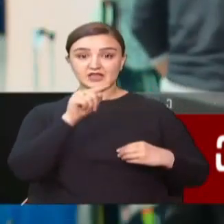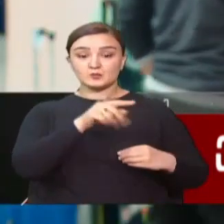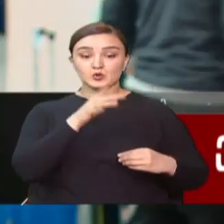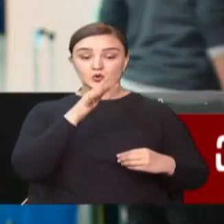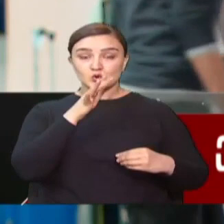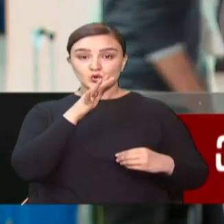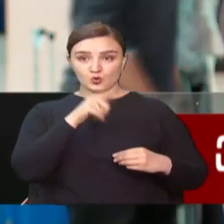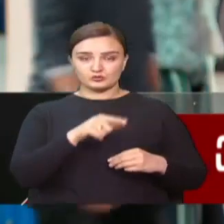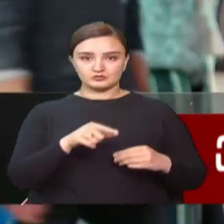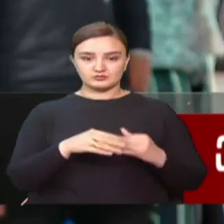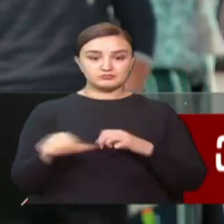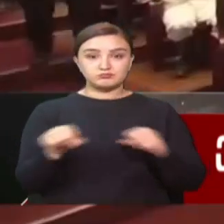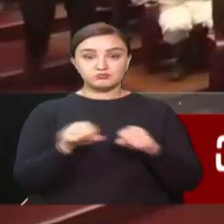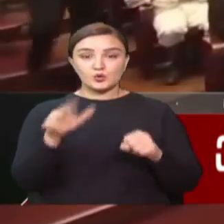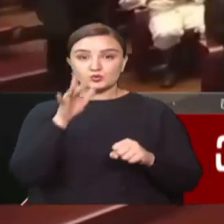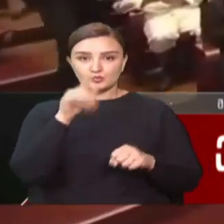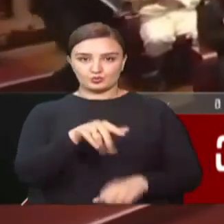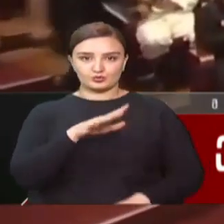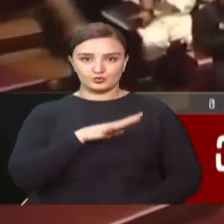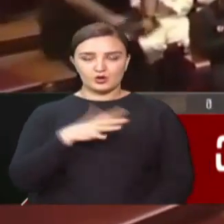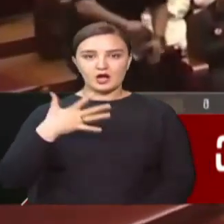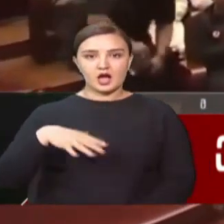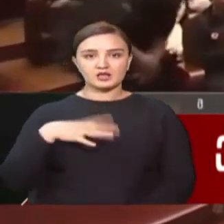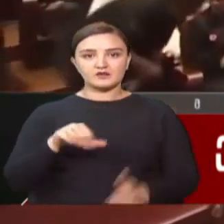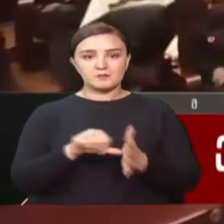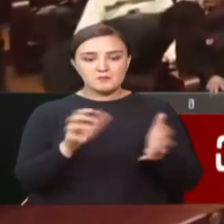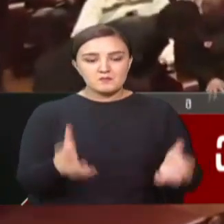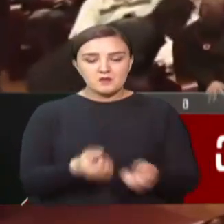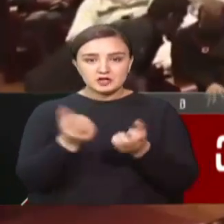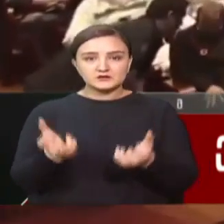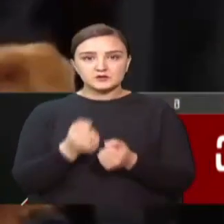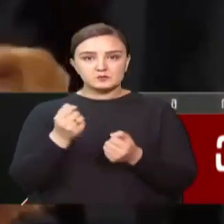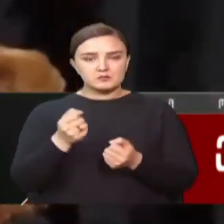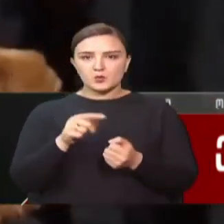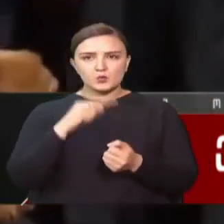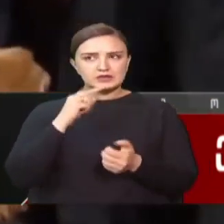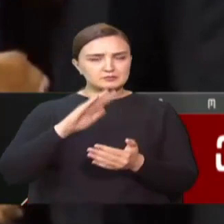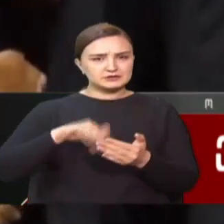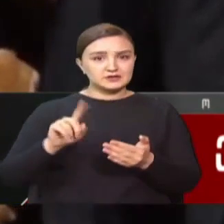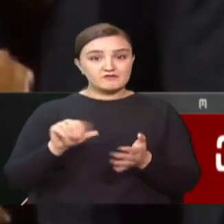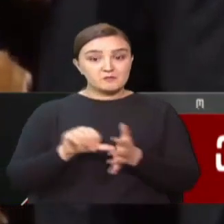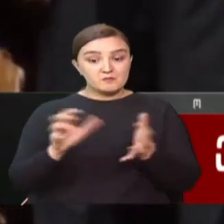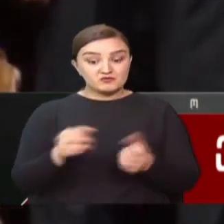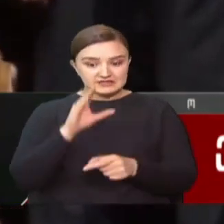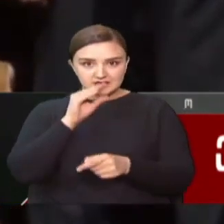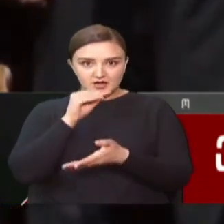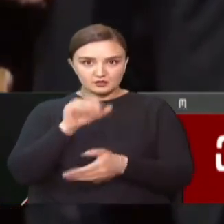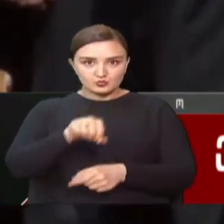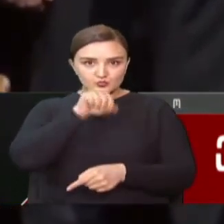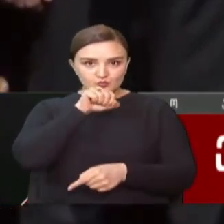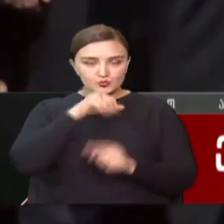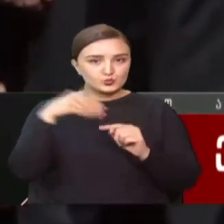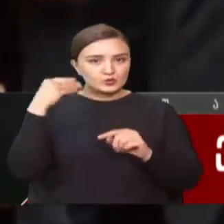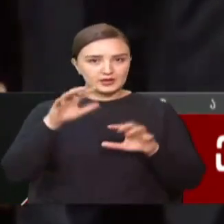periodchi steki izonashi imqopeboda Cartul mașuelebzan ertat curatrebi svigmar, dar cenila mașueli zahlit intoromelic